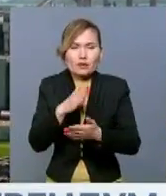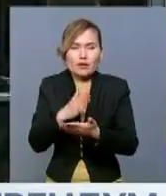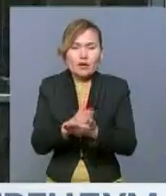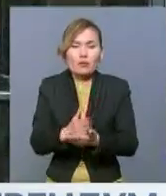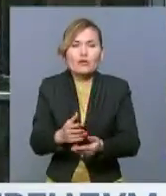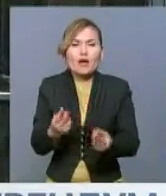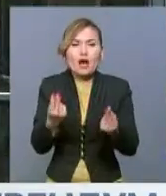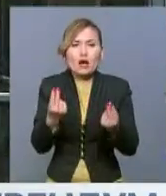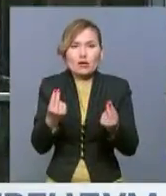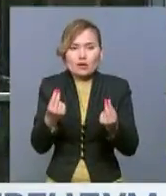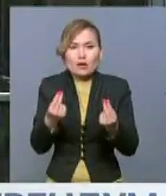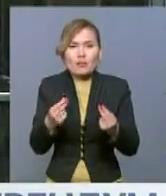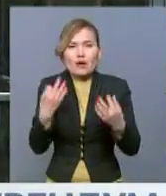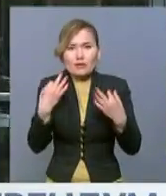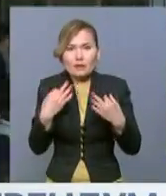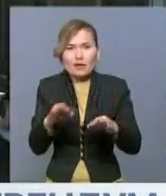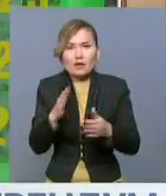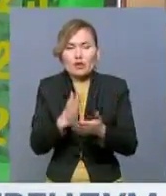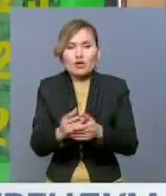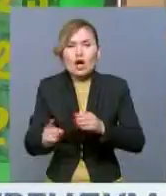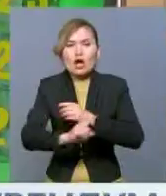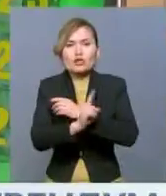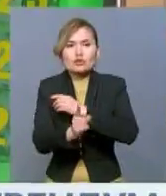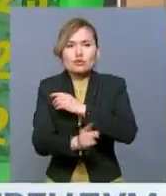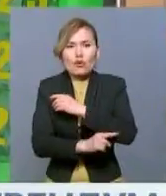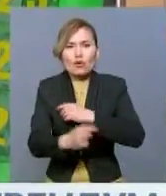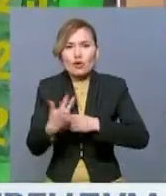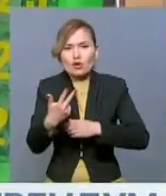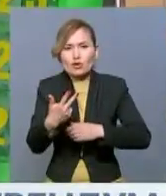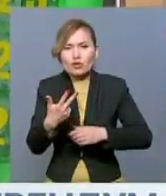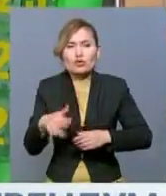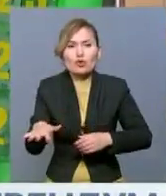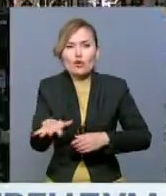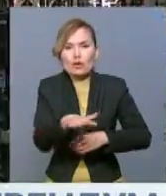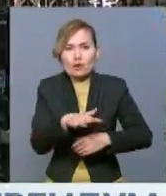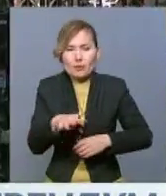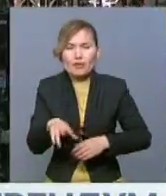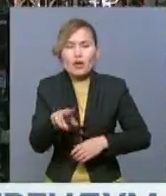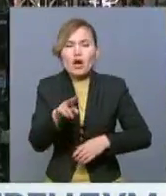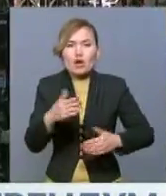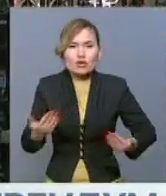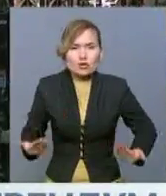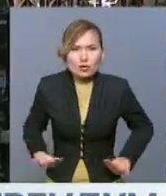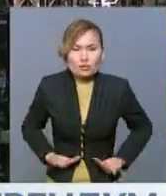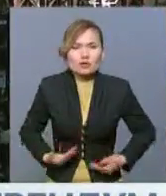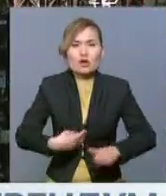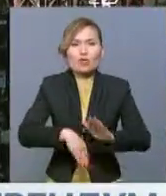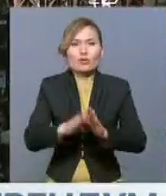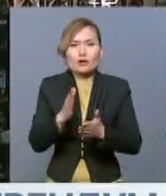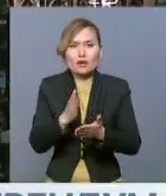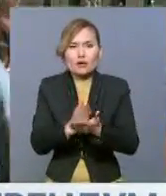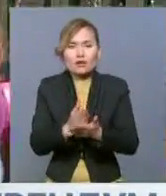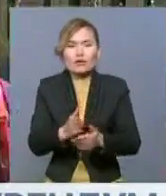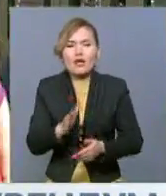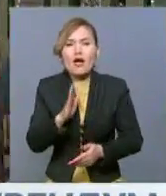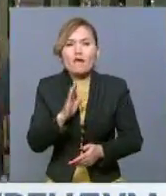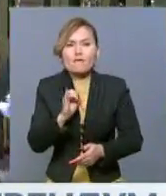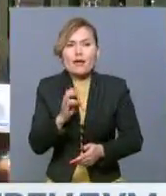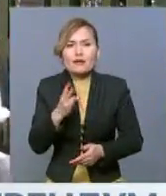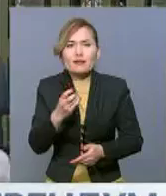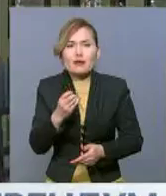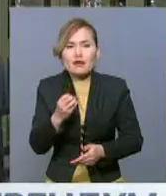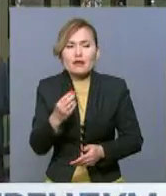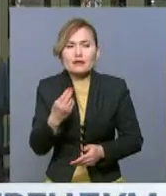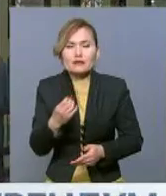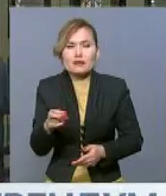саласында үлкен дербестікке ие соңғы үш өңірдің басқаларға қарағанда тұрмысы тәуір. Венеция мен Ломбардия тұрғындары да